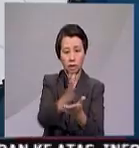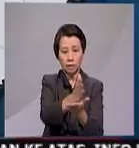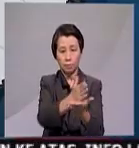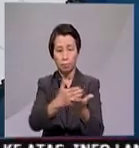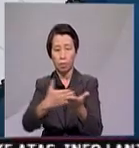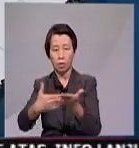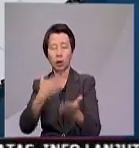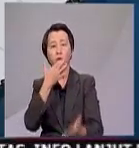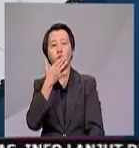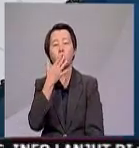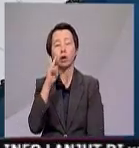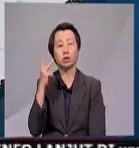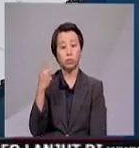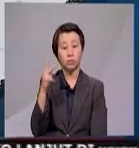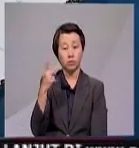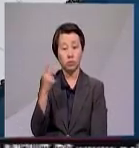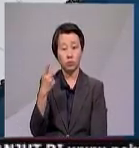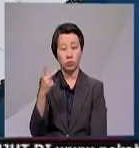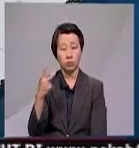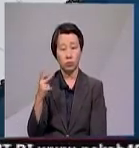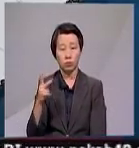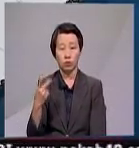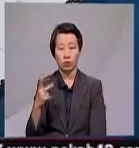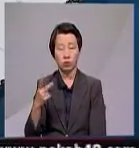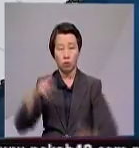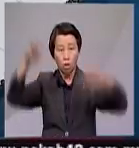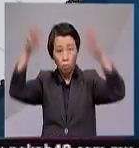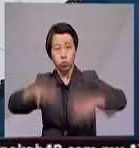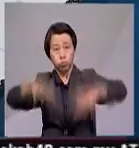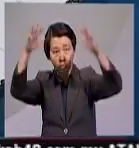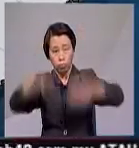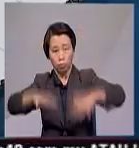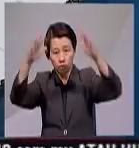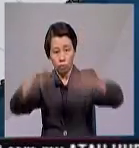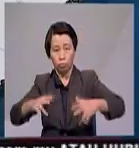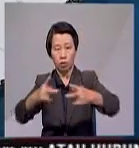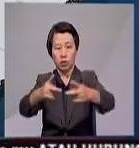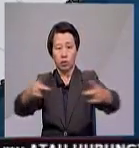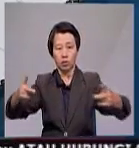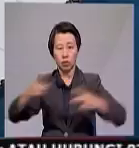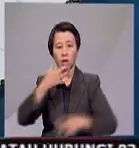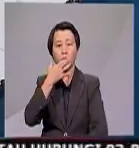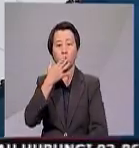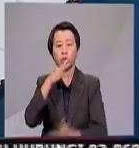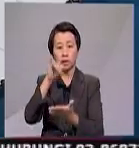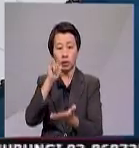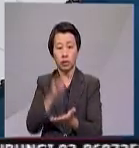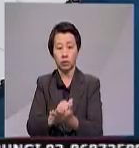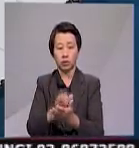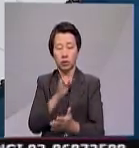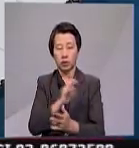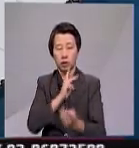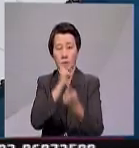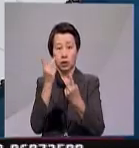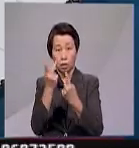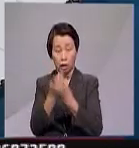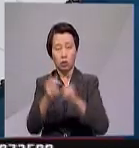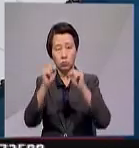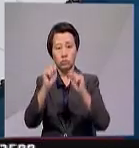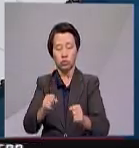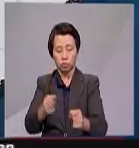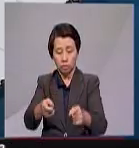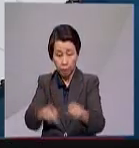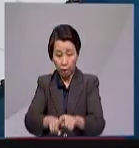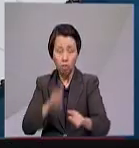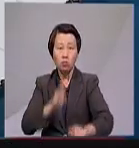bahagian-bahagian yang berwarna kuning yang mana hujan lebat dijangka berlaku di kawasan-kawasan berkenaan dan keadaan ini boleh menyebabkan